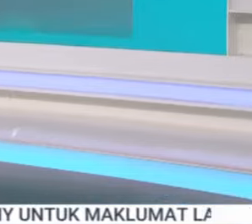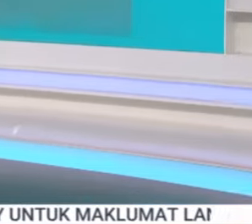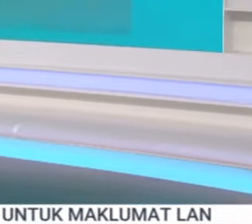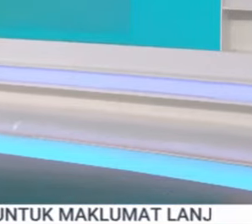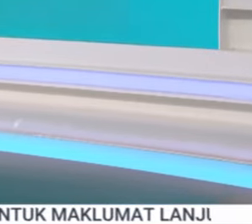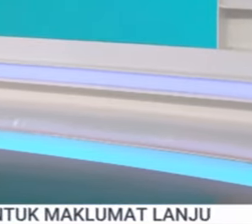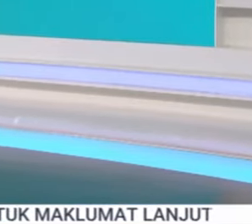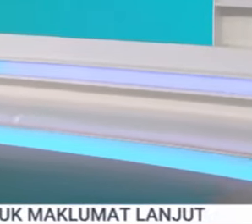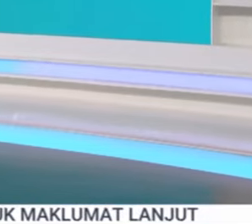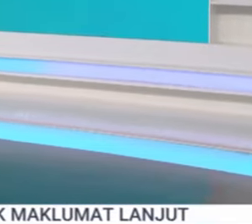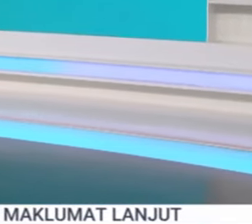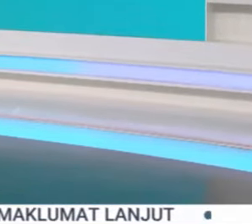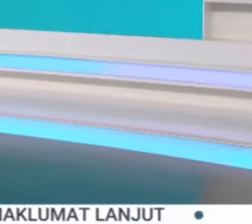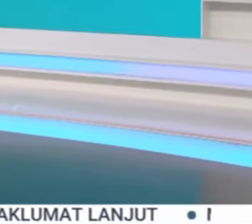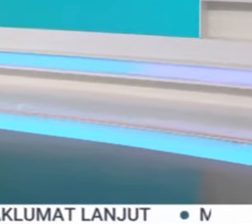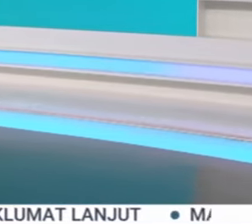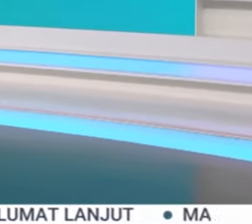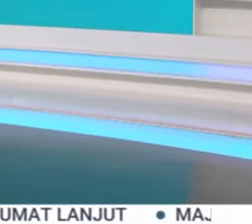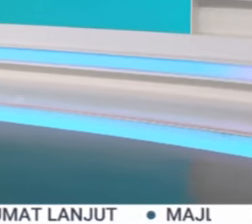Sam.